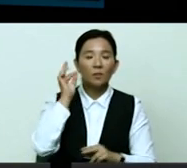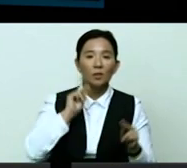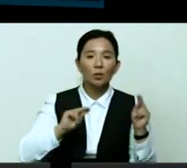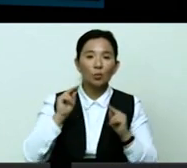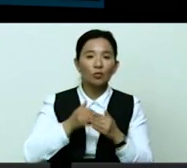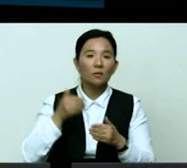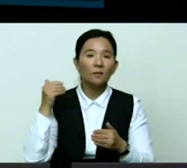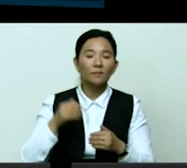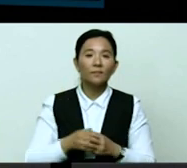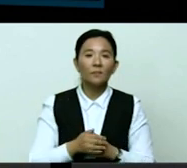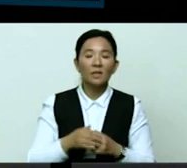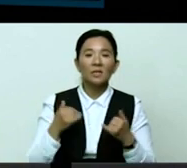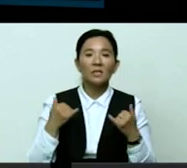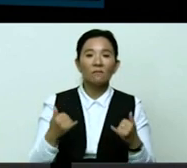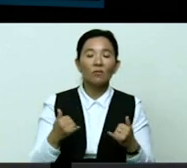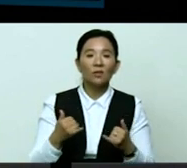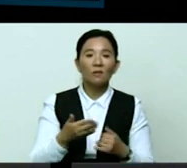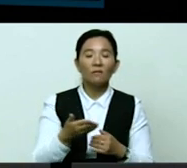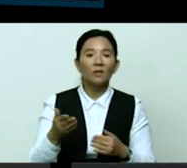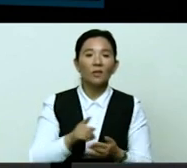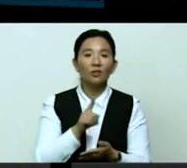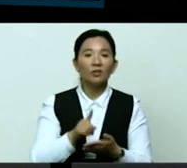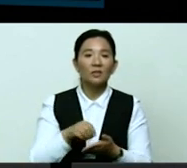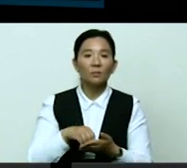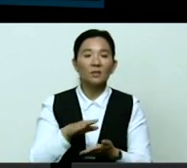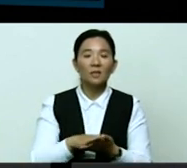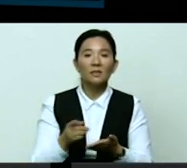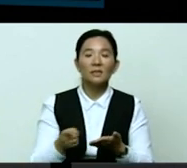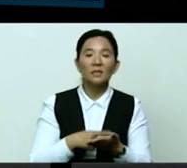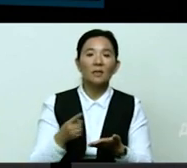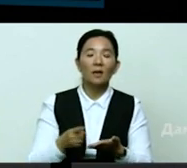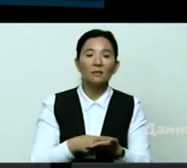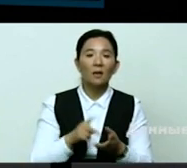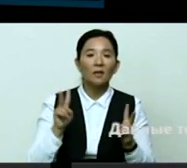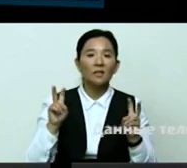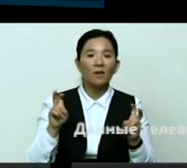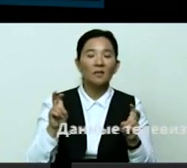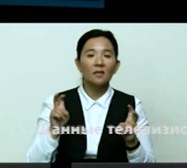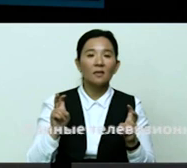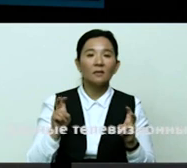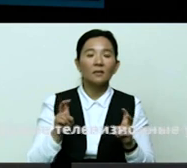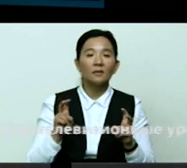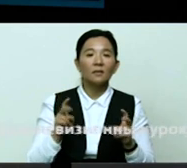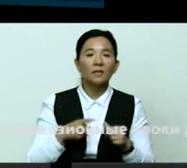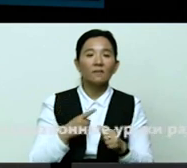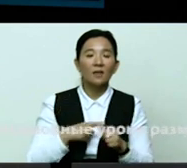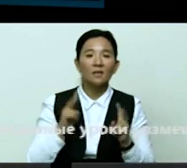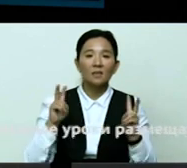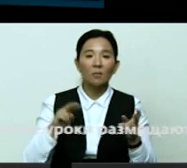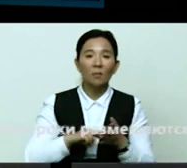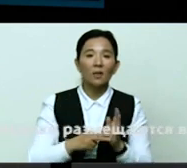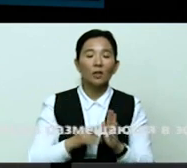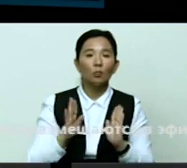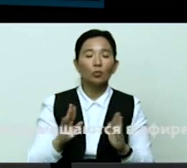изученное. Сегодня вы должны записать в тетради название темы. По плану